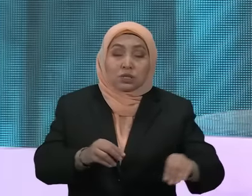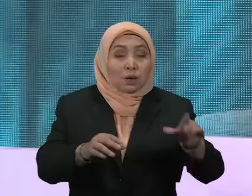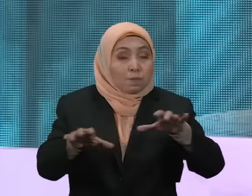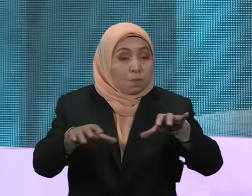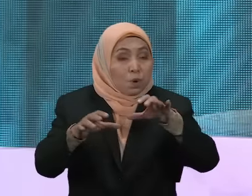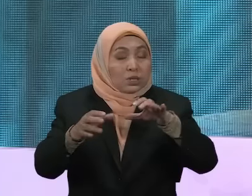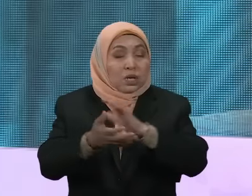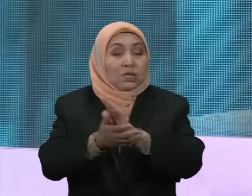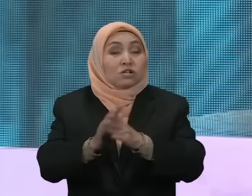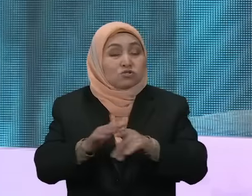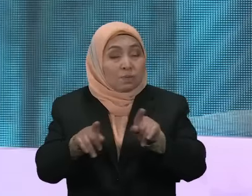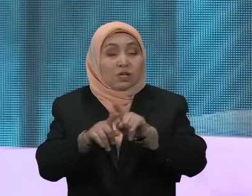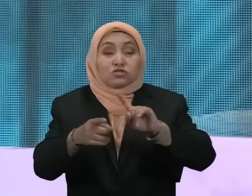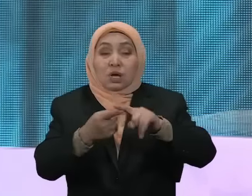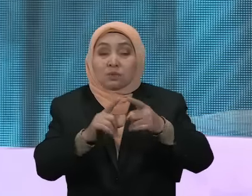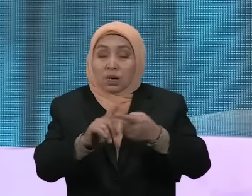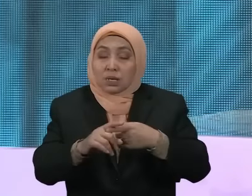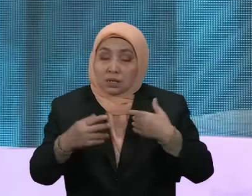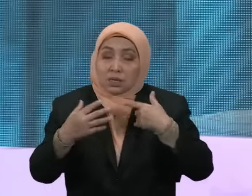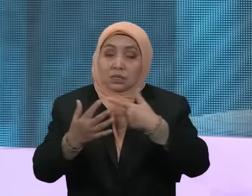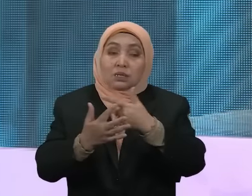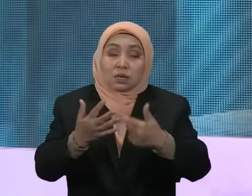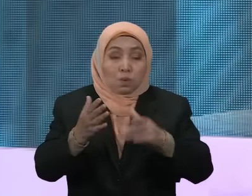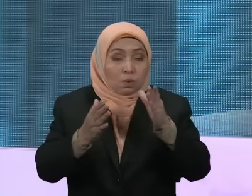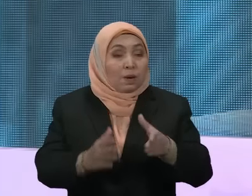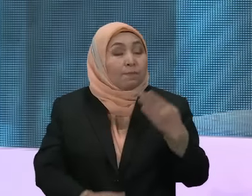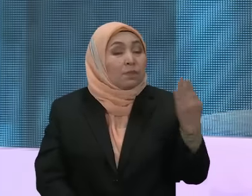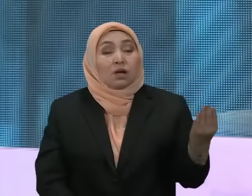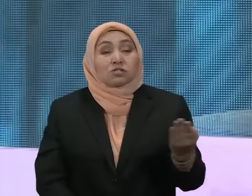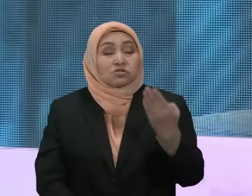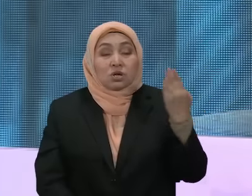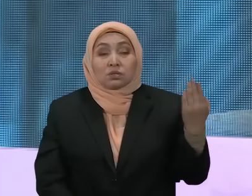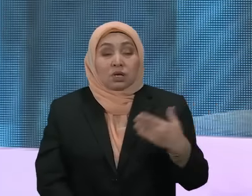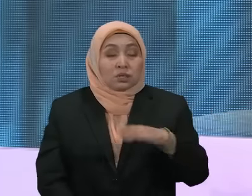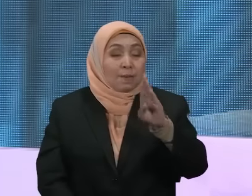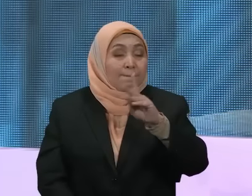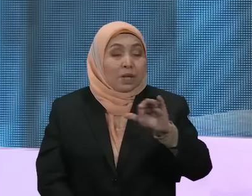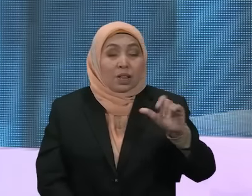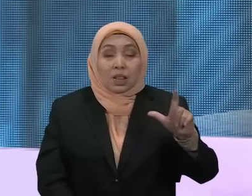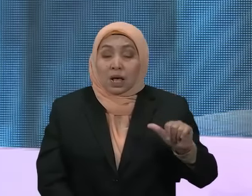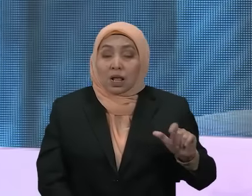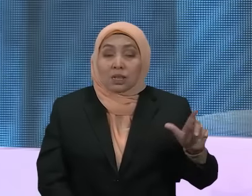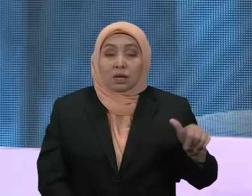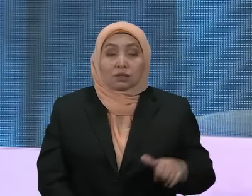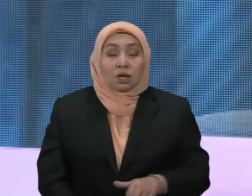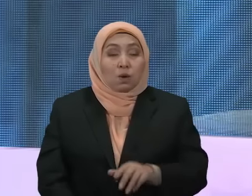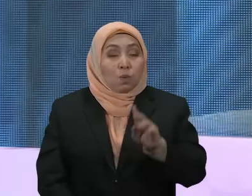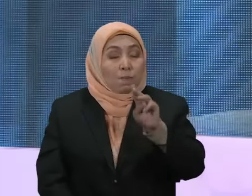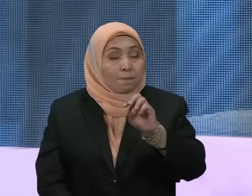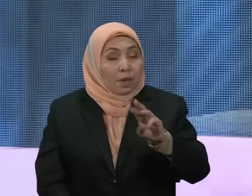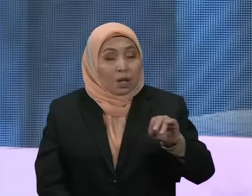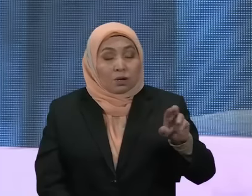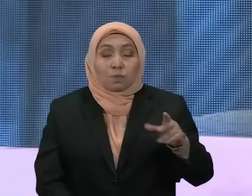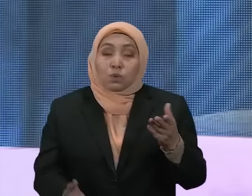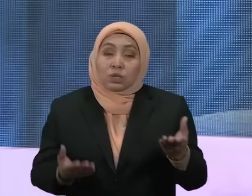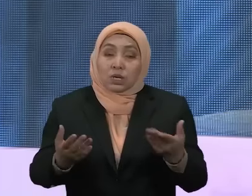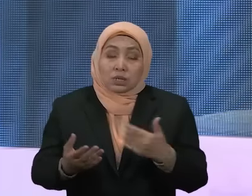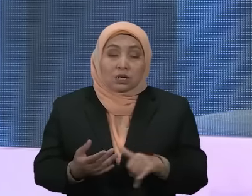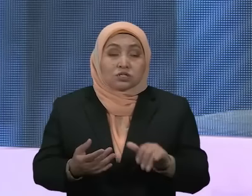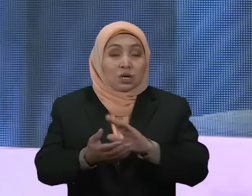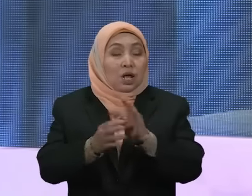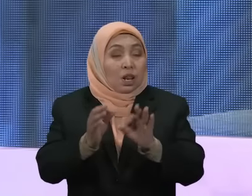dibuat, seperti mana para sahabat, ada di kalangan mereka orang biasa je Ustaz. Seperti Bilal kan. Ataupun Mus'ab bin Umair. Mungkin dia famous sikit